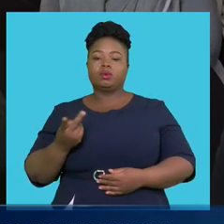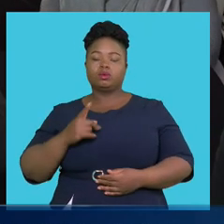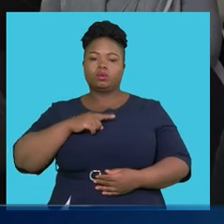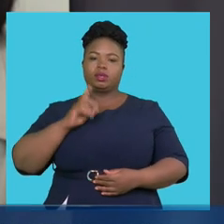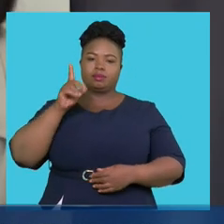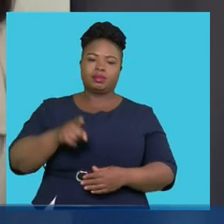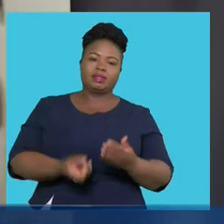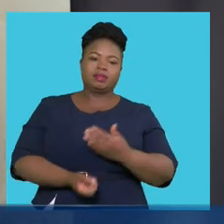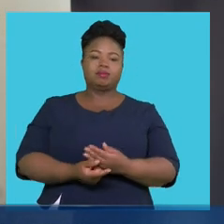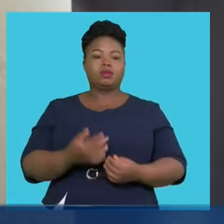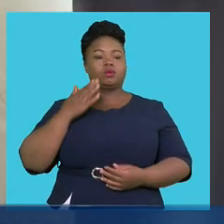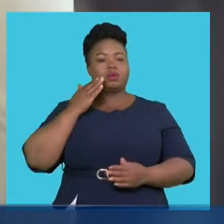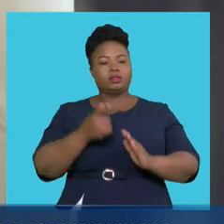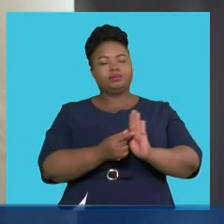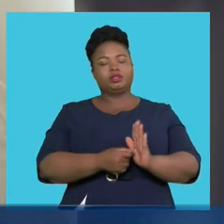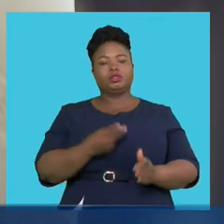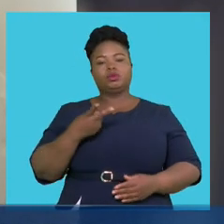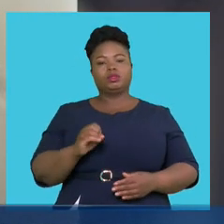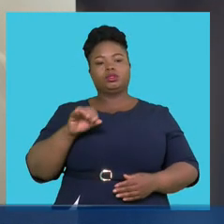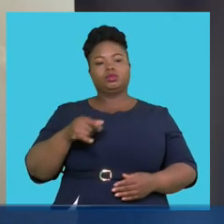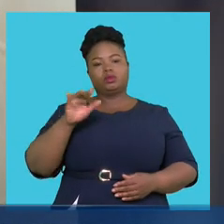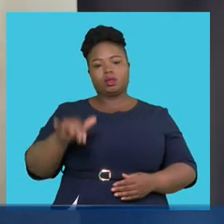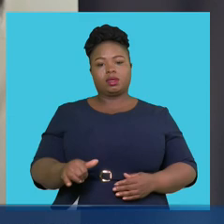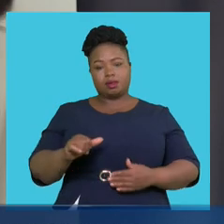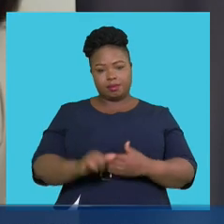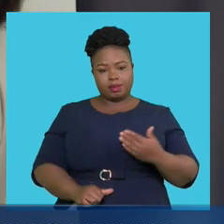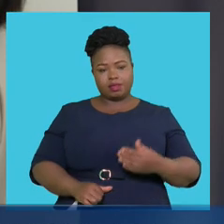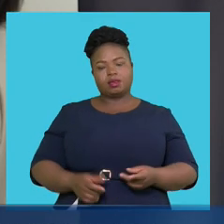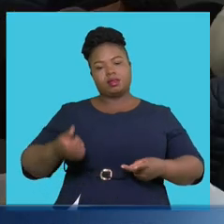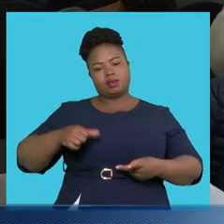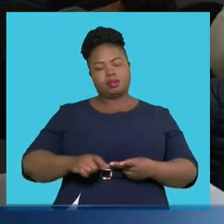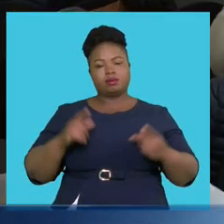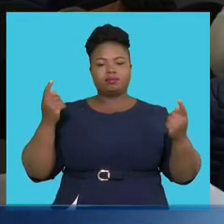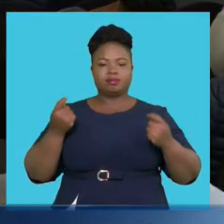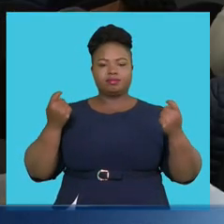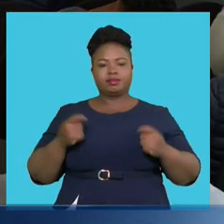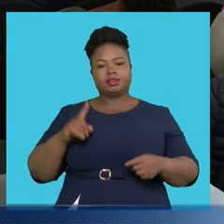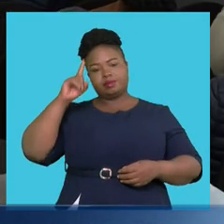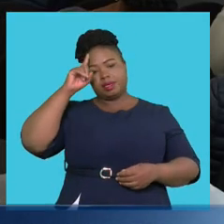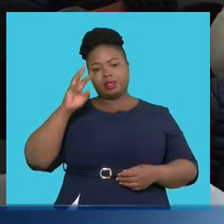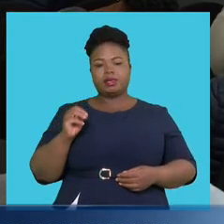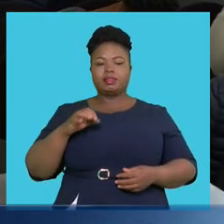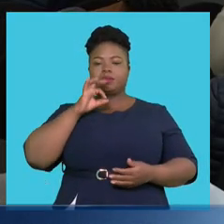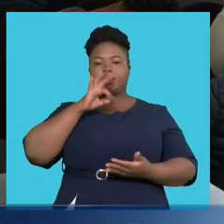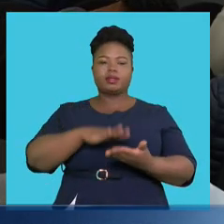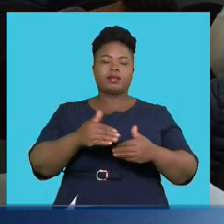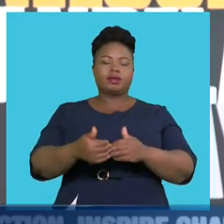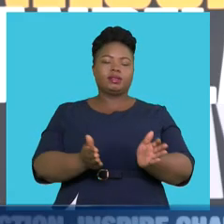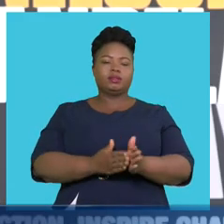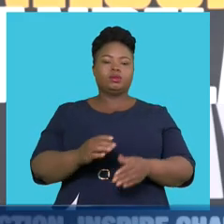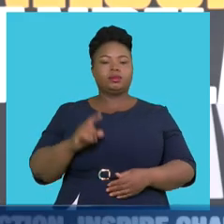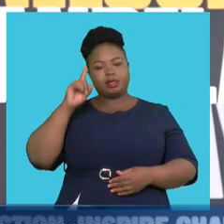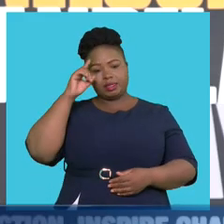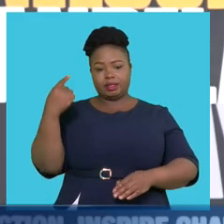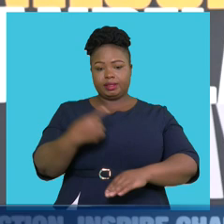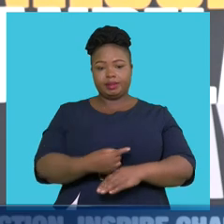kubanjwe mhla zingama-20 kuJulayi nokuzolandela usuku lokubungazwa kukaMadiba olwaziwa ngeMandela Day.